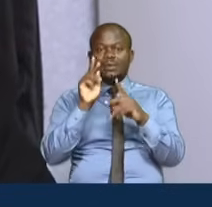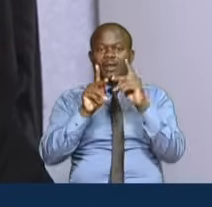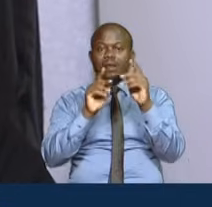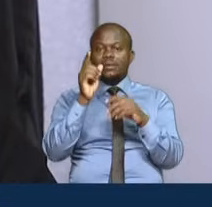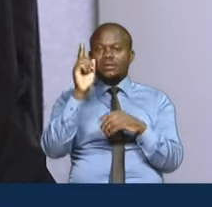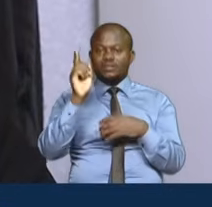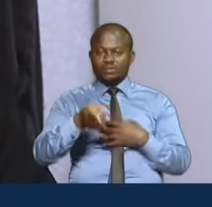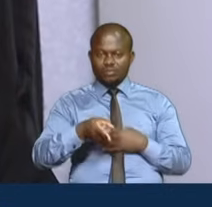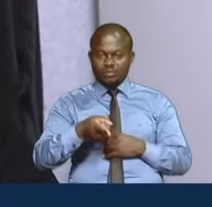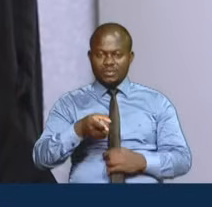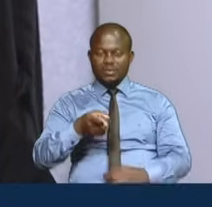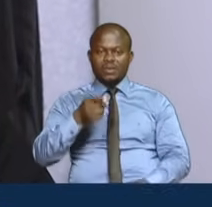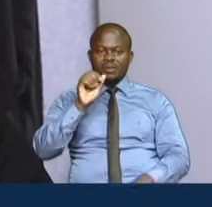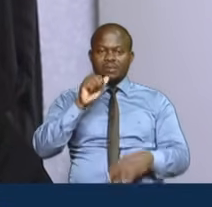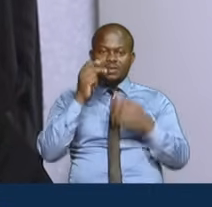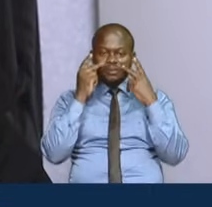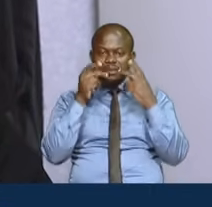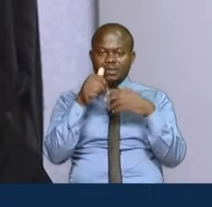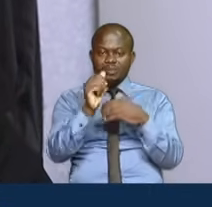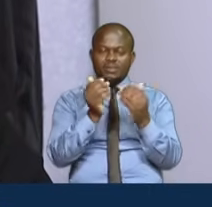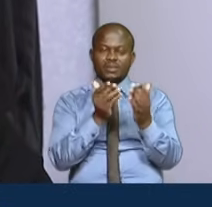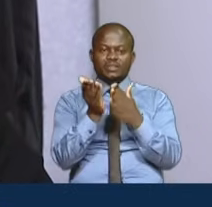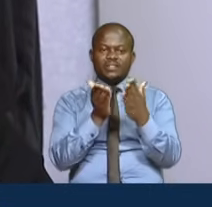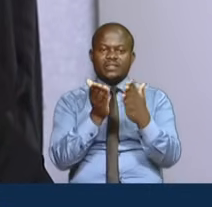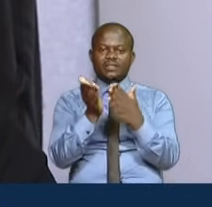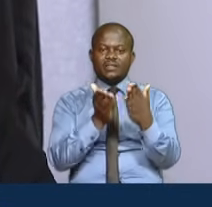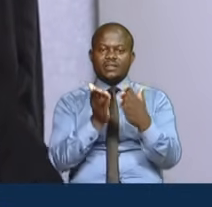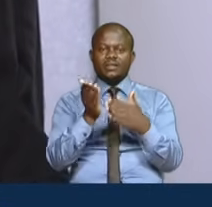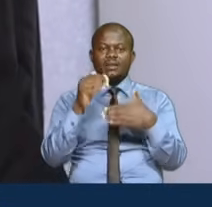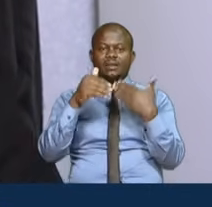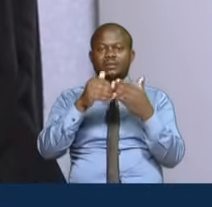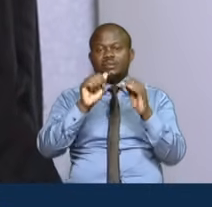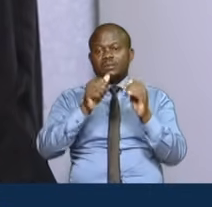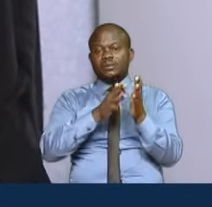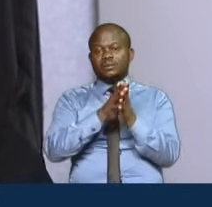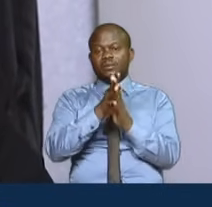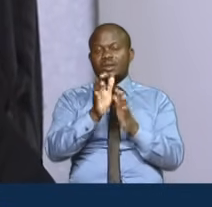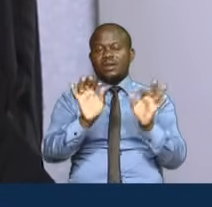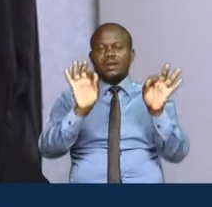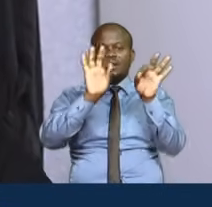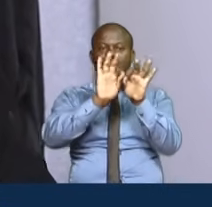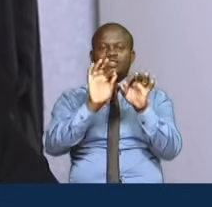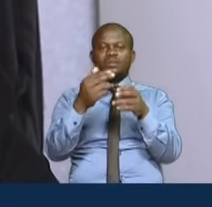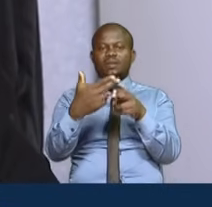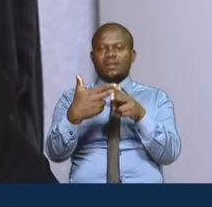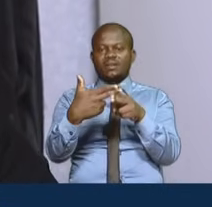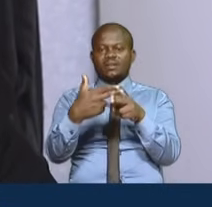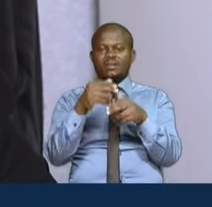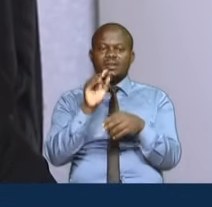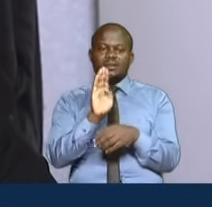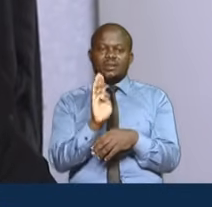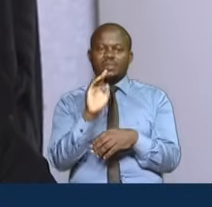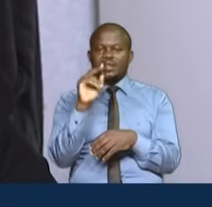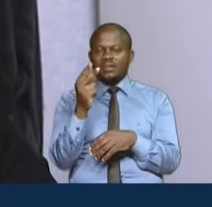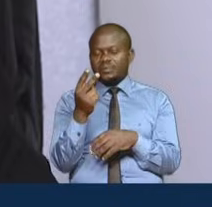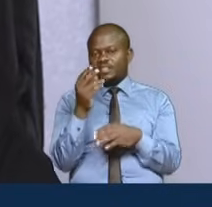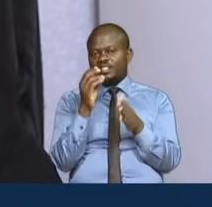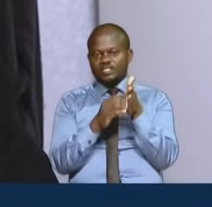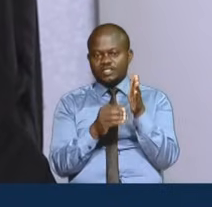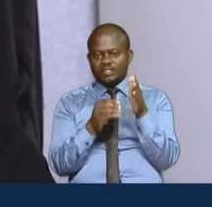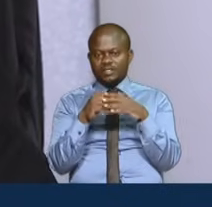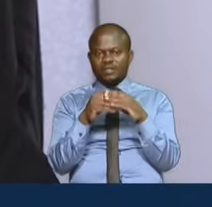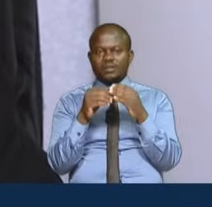igihumbi babona kuri iyi serivisi bishobora gutwara agaciro kangana na miliyari ebyiri n'igice